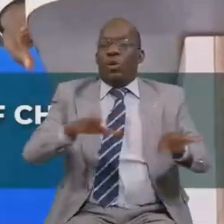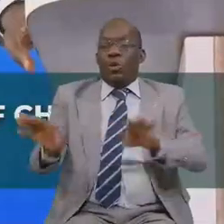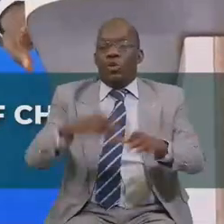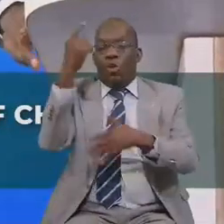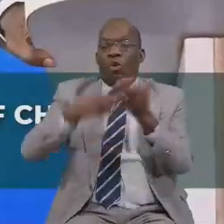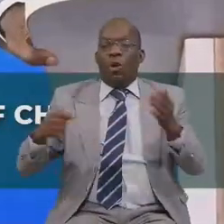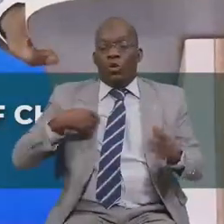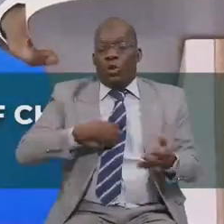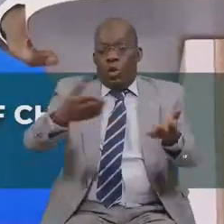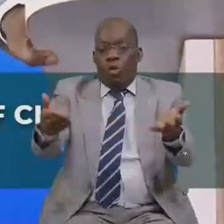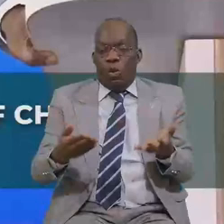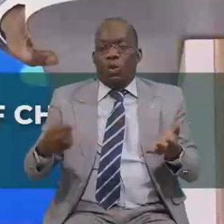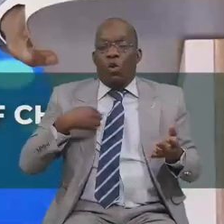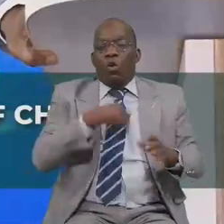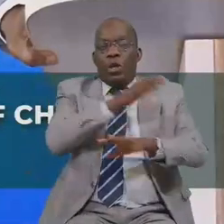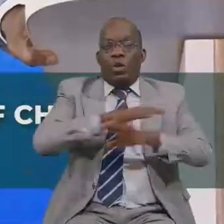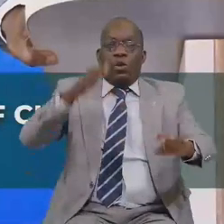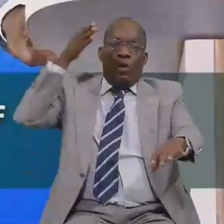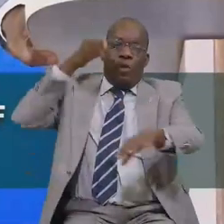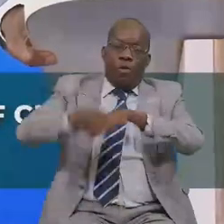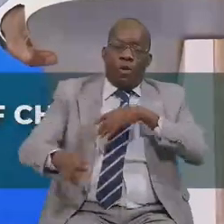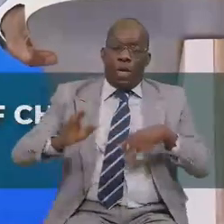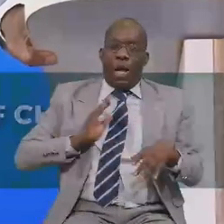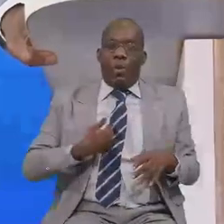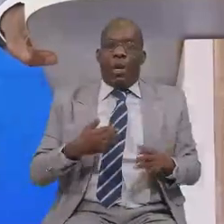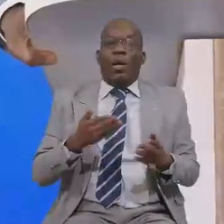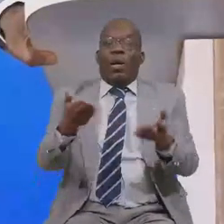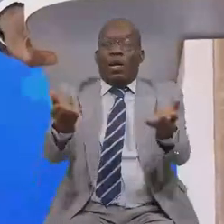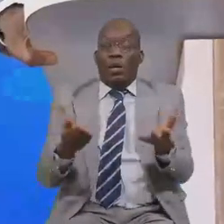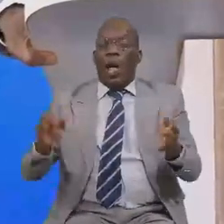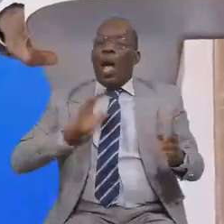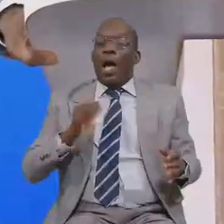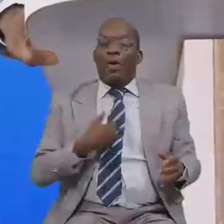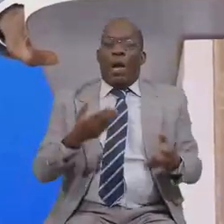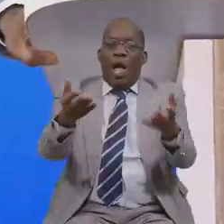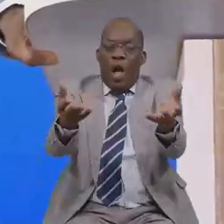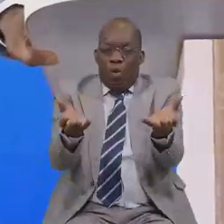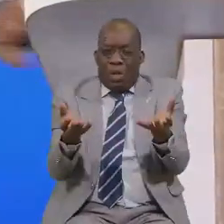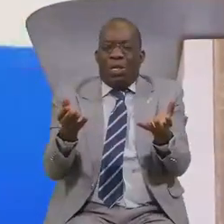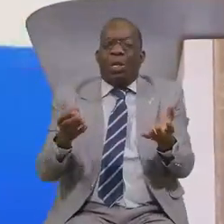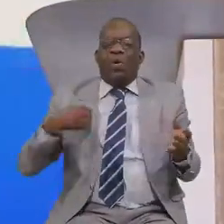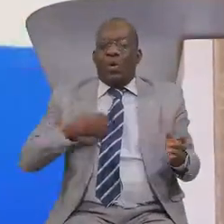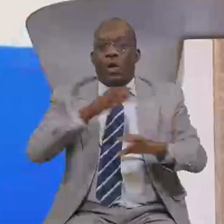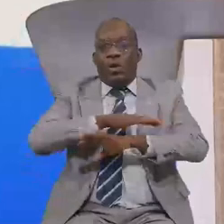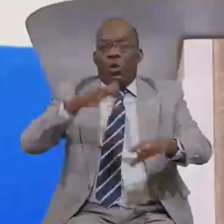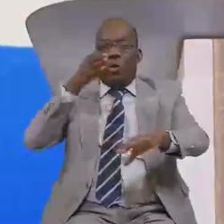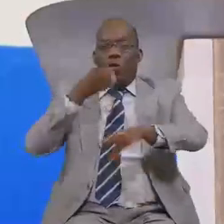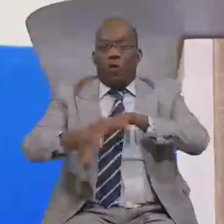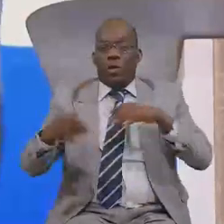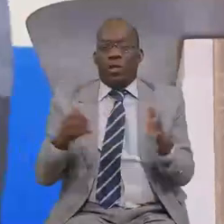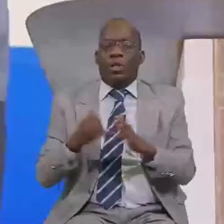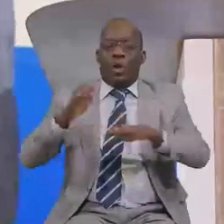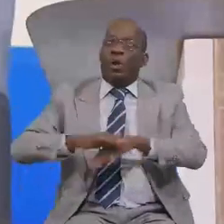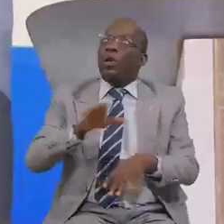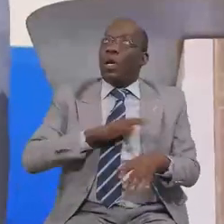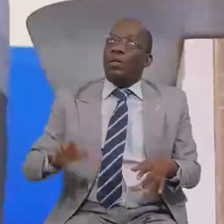imposant notre volonté, nos désirs, nos dépravations pour l'imposer à Christ. Christ, ça, c'est